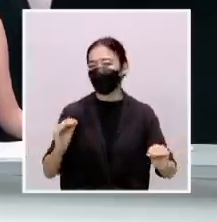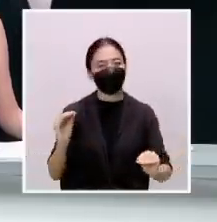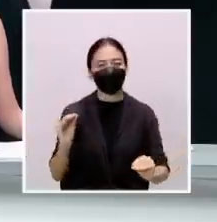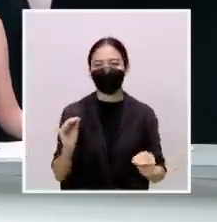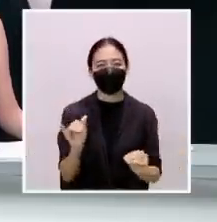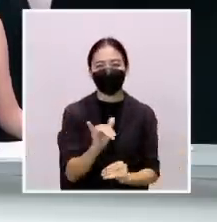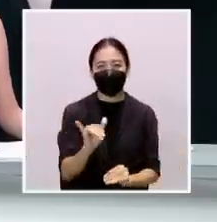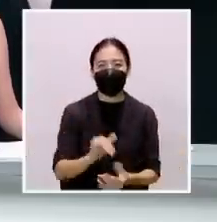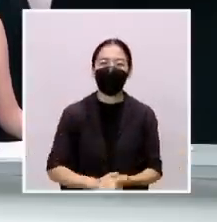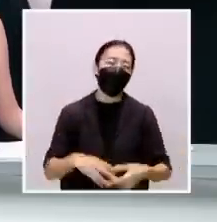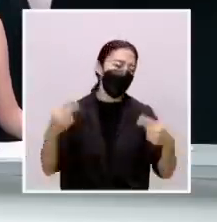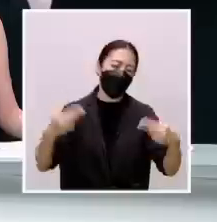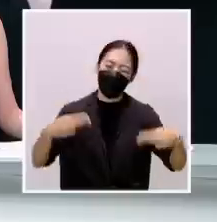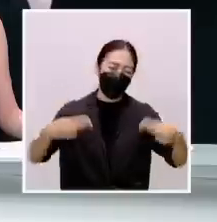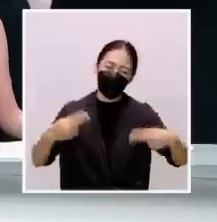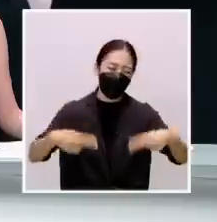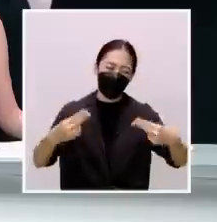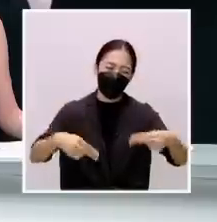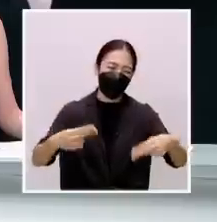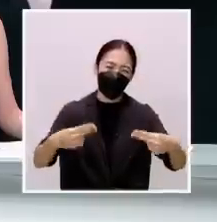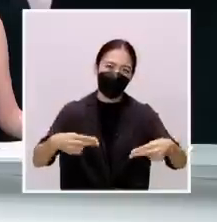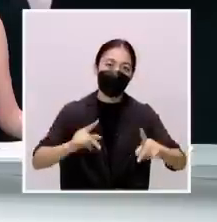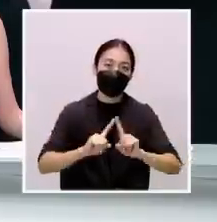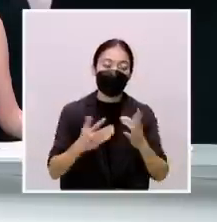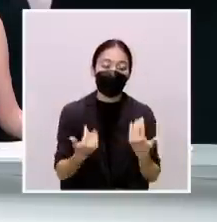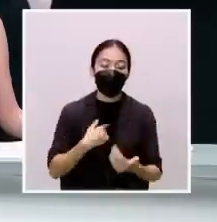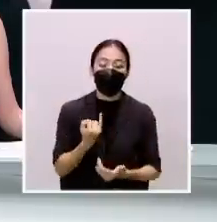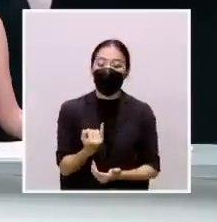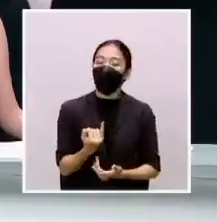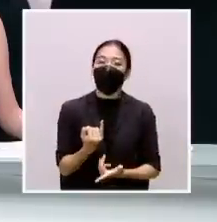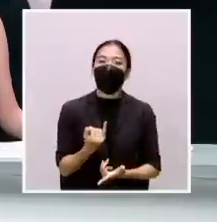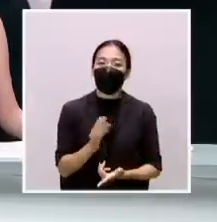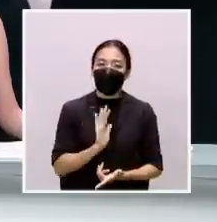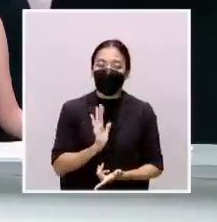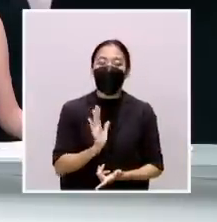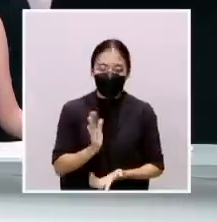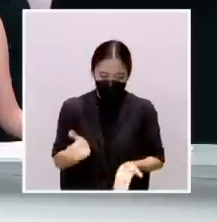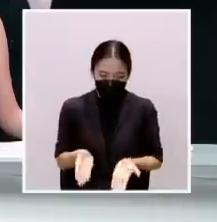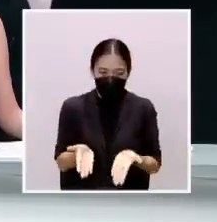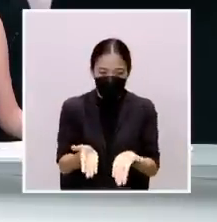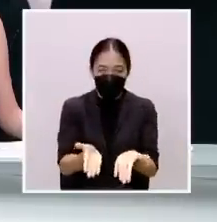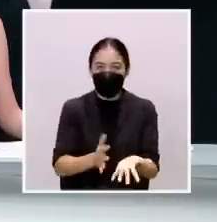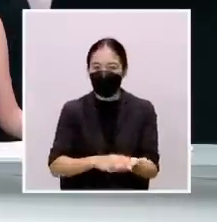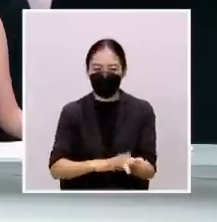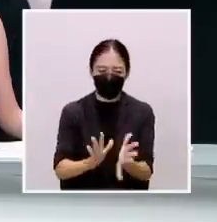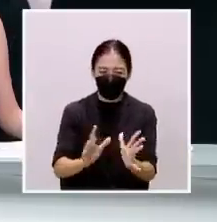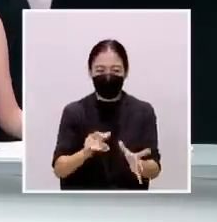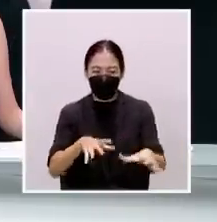ปแต่ก็ยังไม่ยอมแพ้นะครับยังคงต้องทำเท่าที่จะทำได้นะครับเพื่อให้เกิดการยุติสงครามโดยเร็วที่สุดครับ